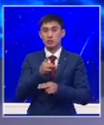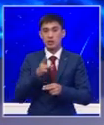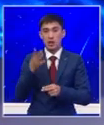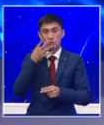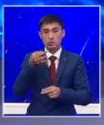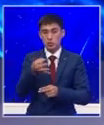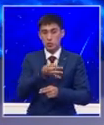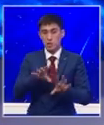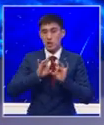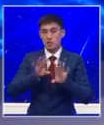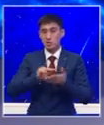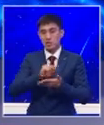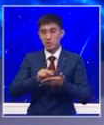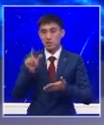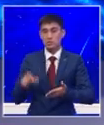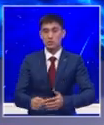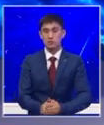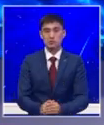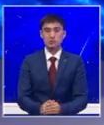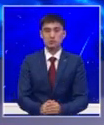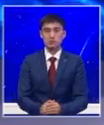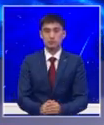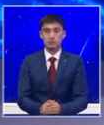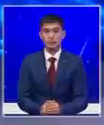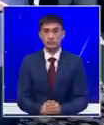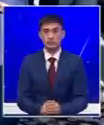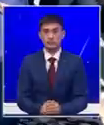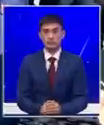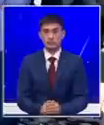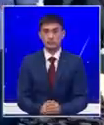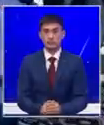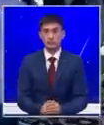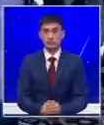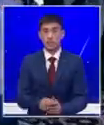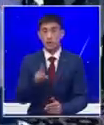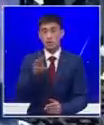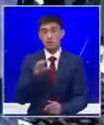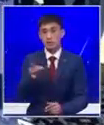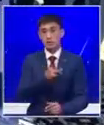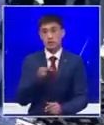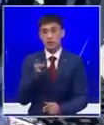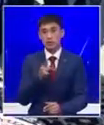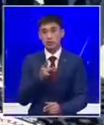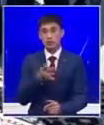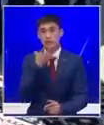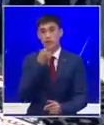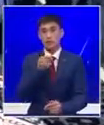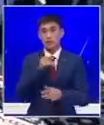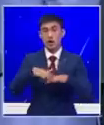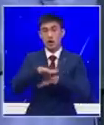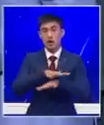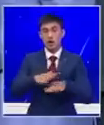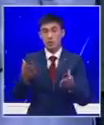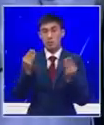кегенский области расскажет Наш корреспондент кегенский район - Дивный край где природные